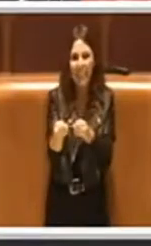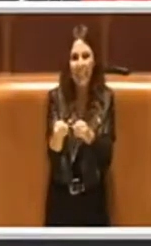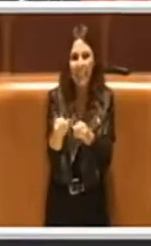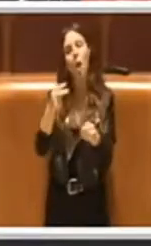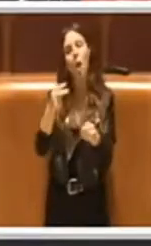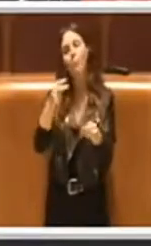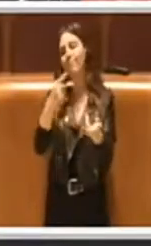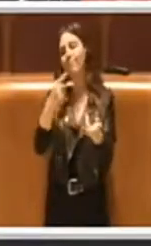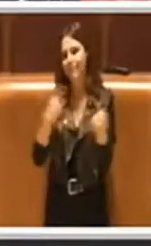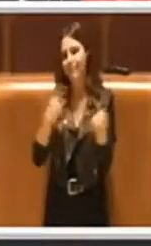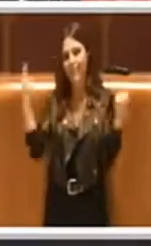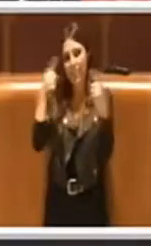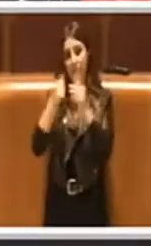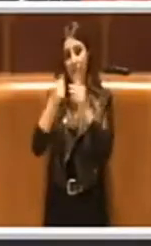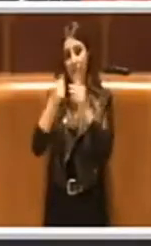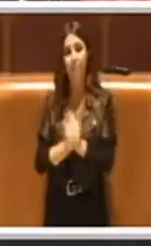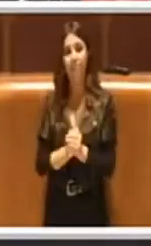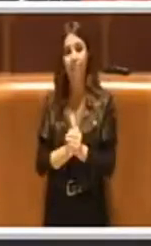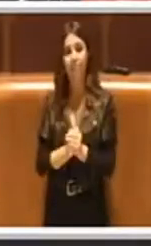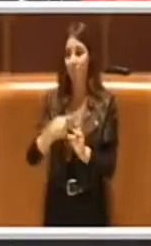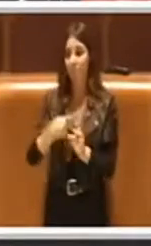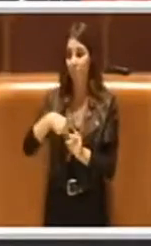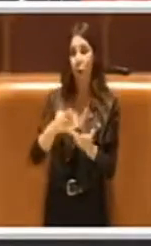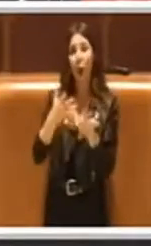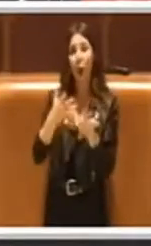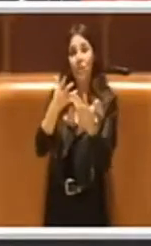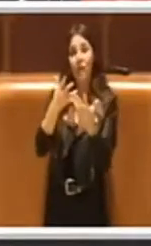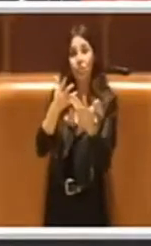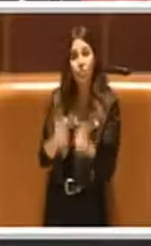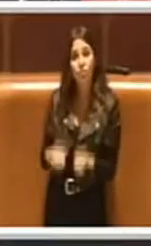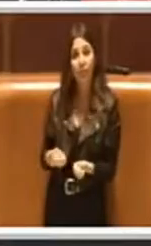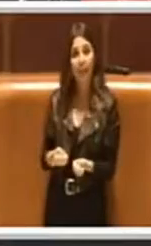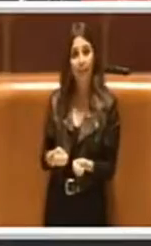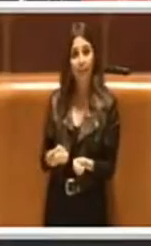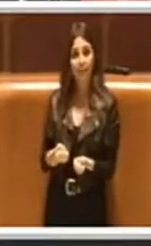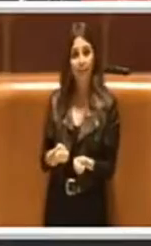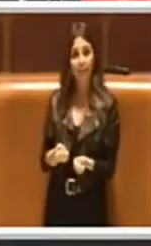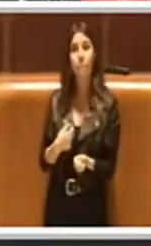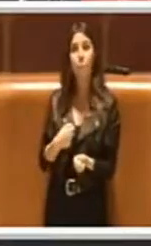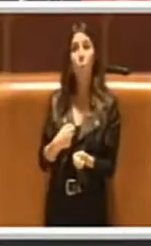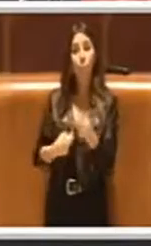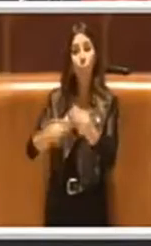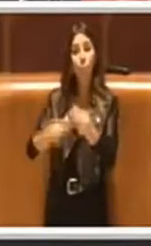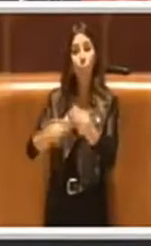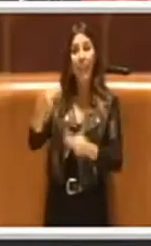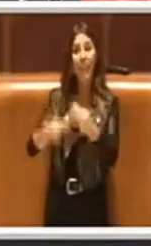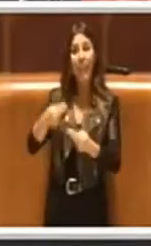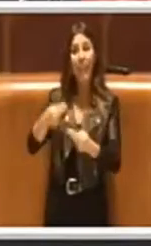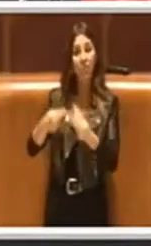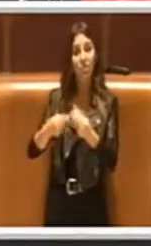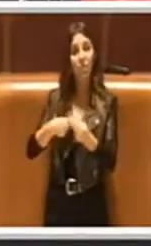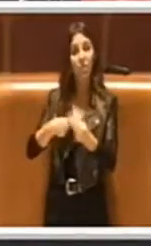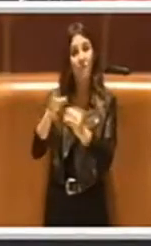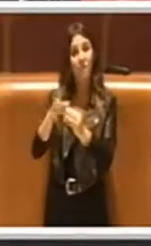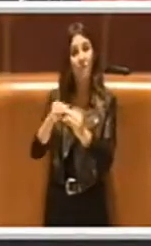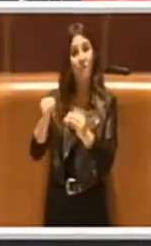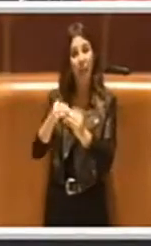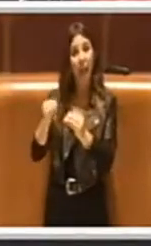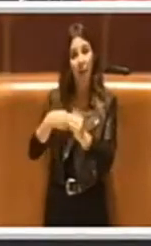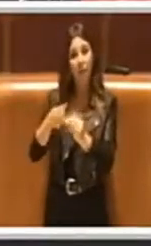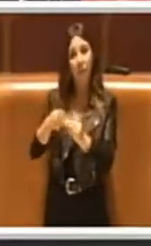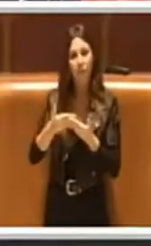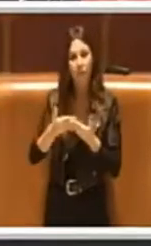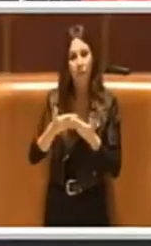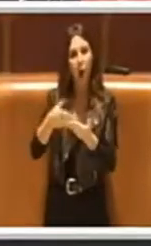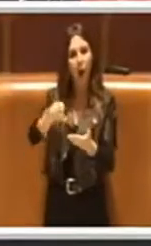io colgo con favore gli appostamenti di bilancio che sono stati fatti in favore di a ma